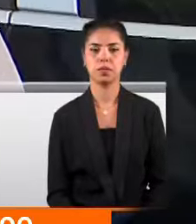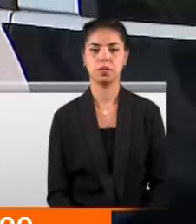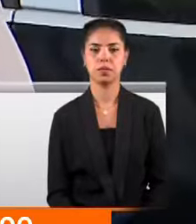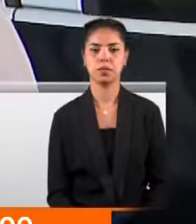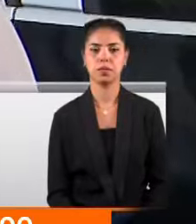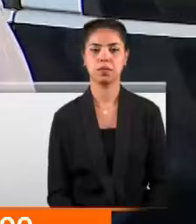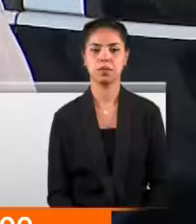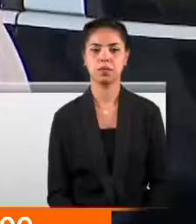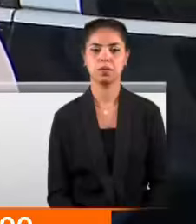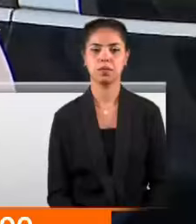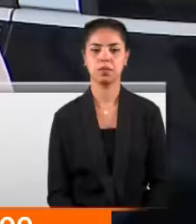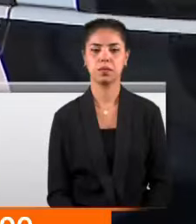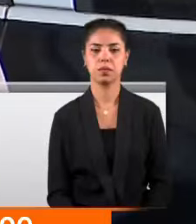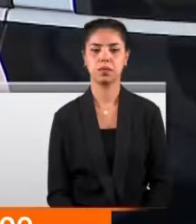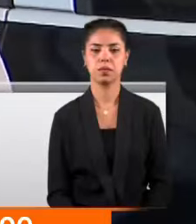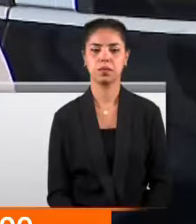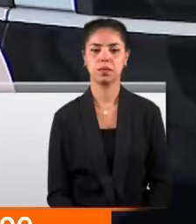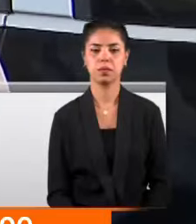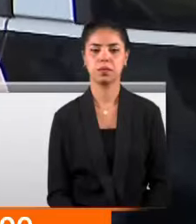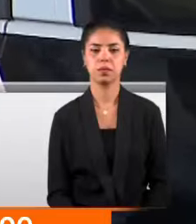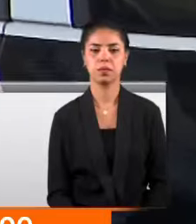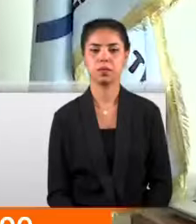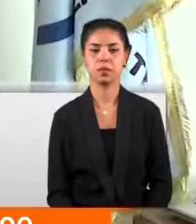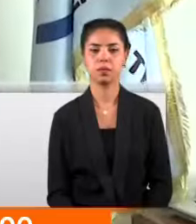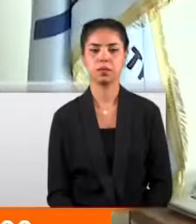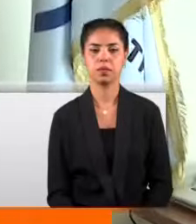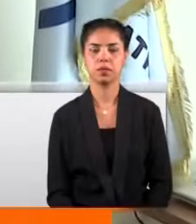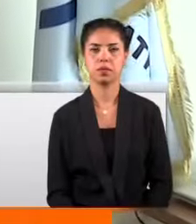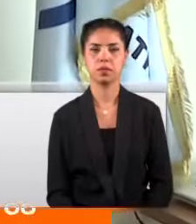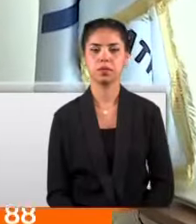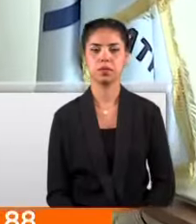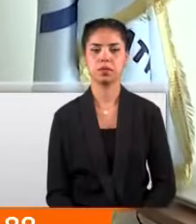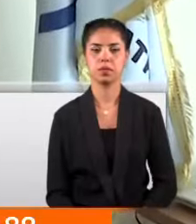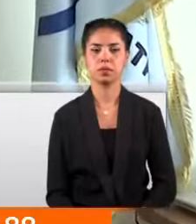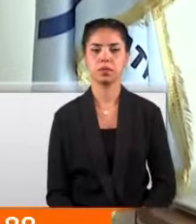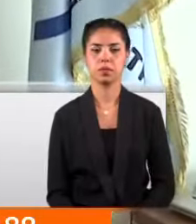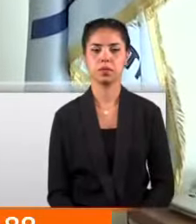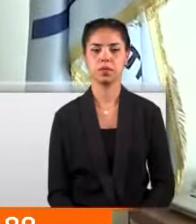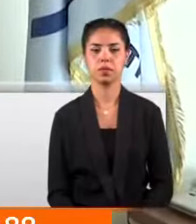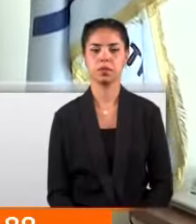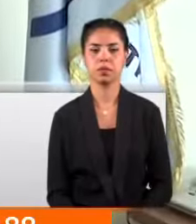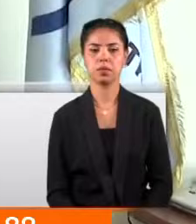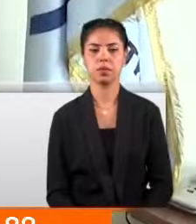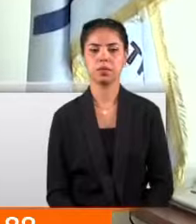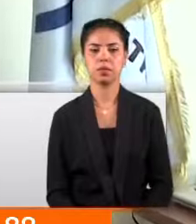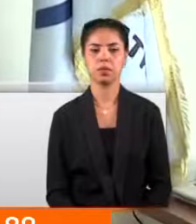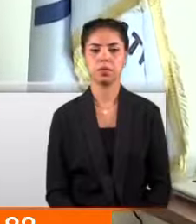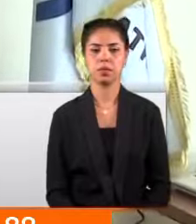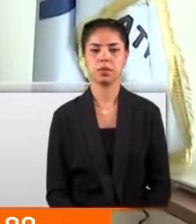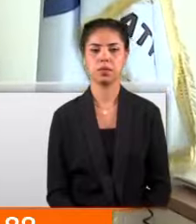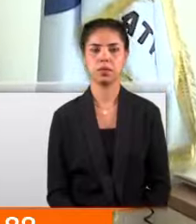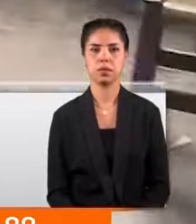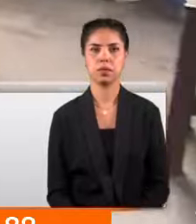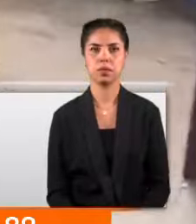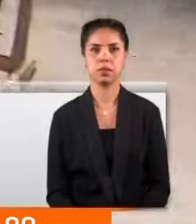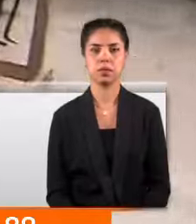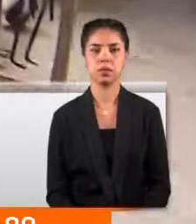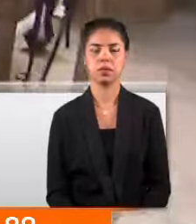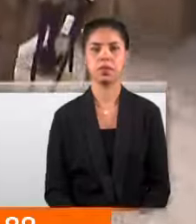Fiziksel yorgunluğu da kaldıramadıklarından kaynaklanıyor bence. Çocuklarımızın hepsinin mühendis olmasını veya masa başında çalışmasını